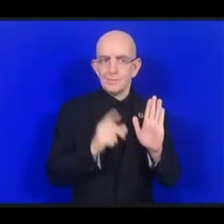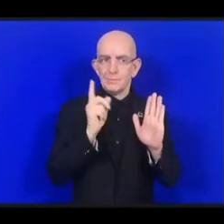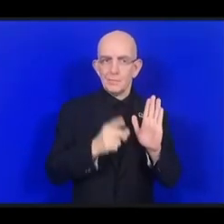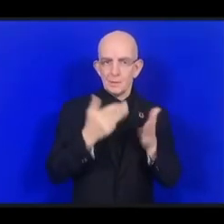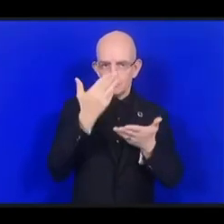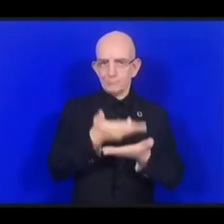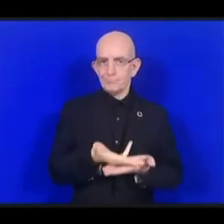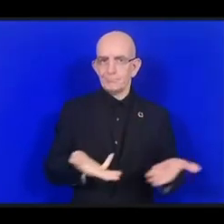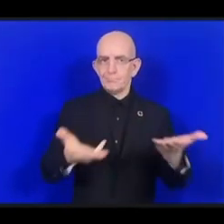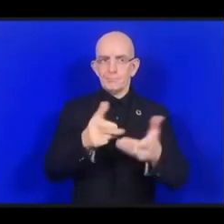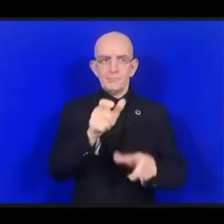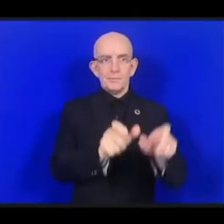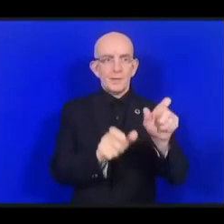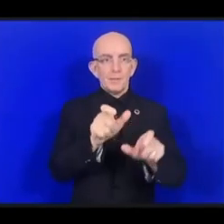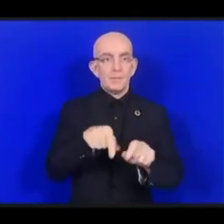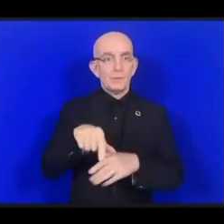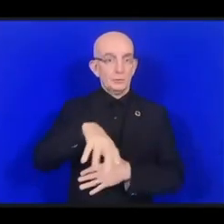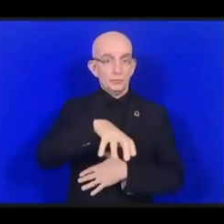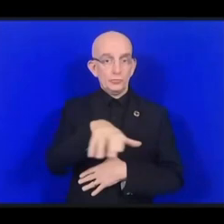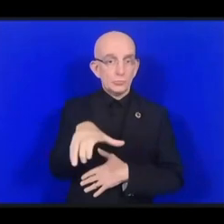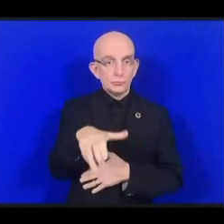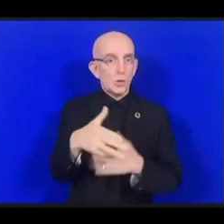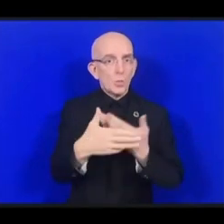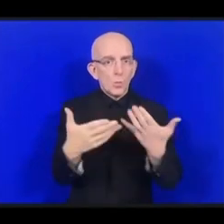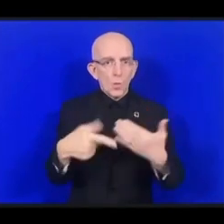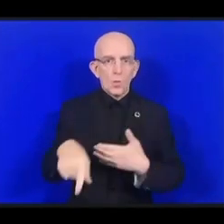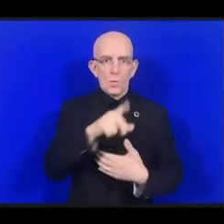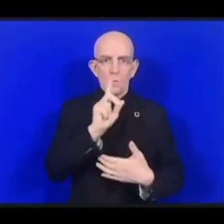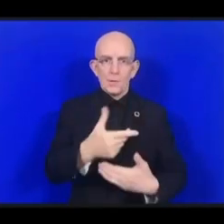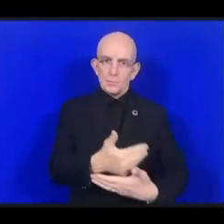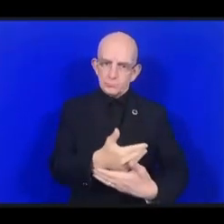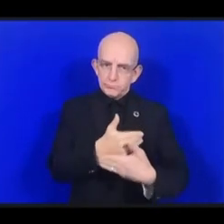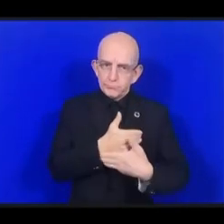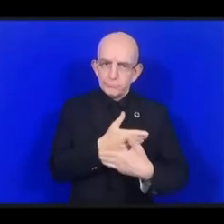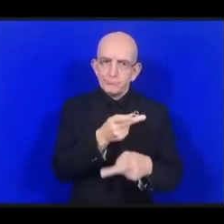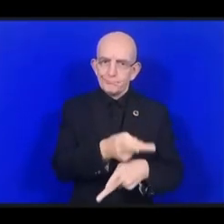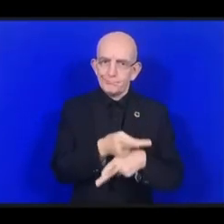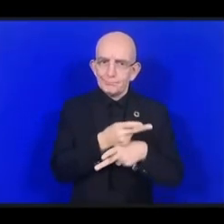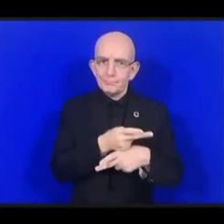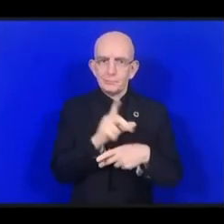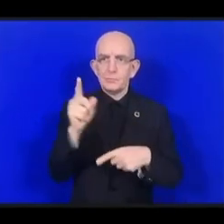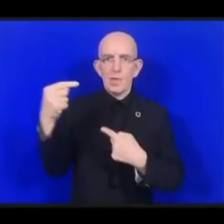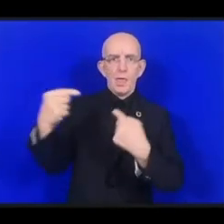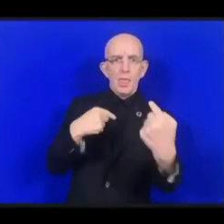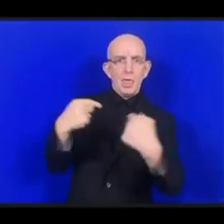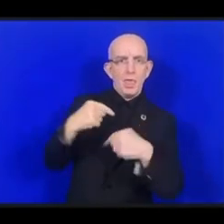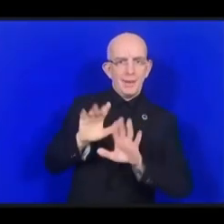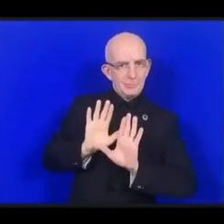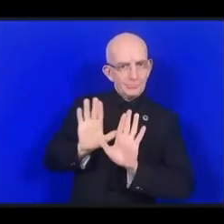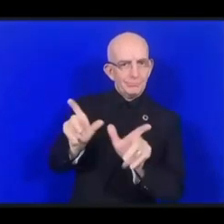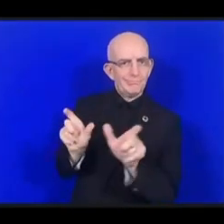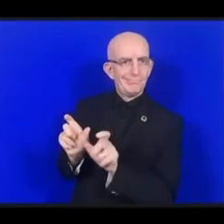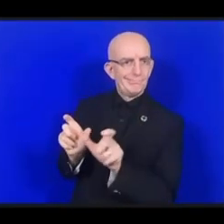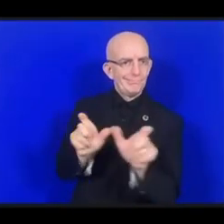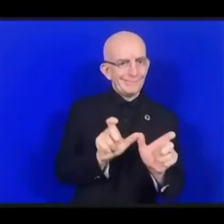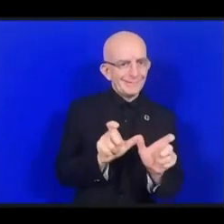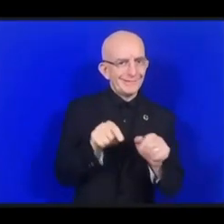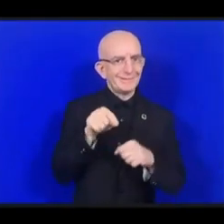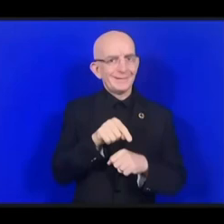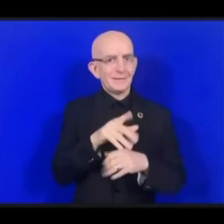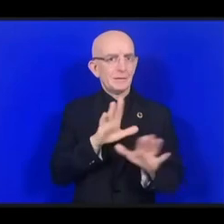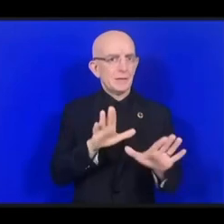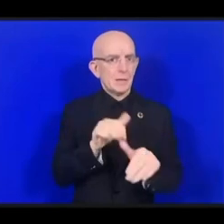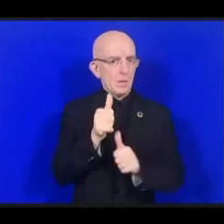ますそこでバランスを取る必要があります規制とテクノロジーの利用そのインパクトの間で